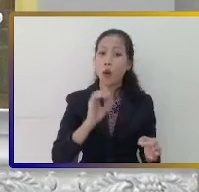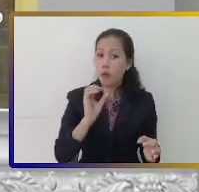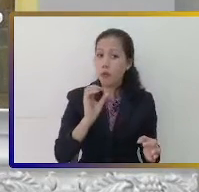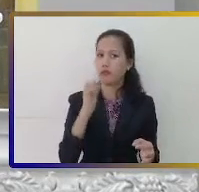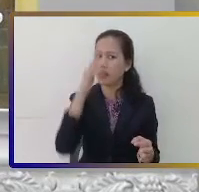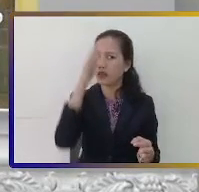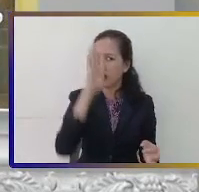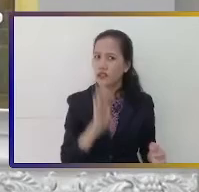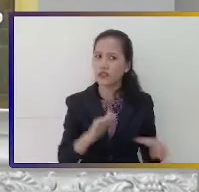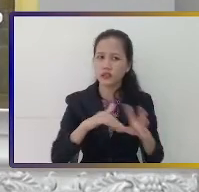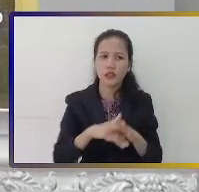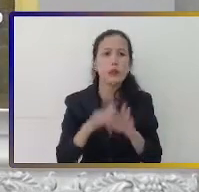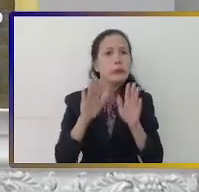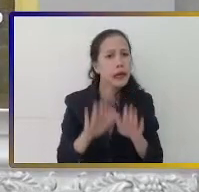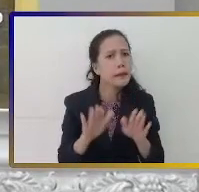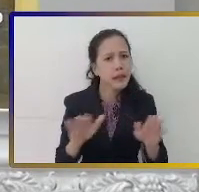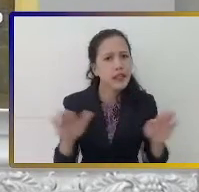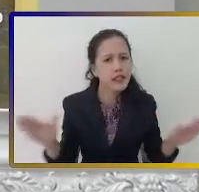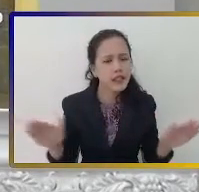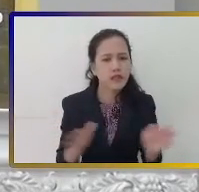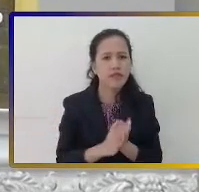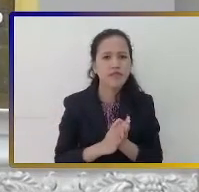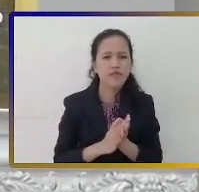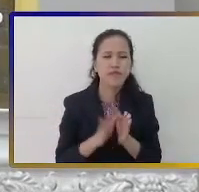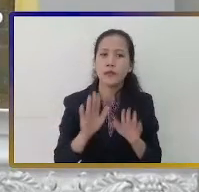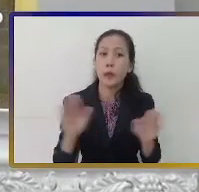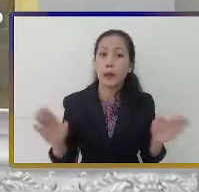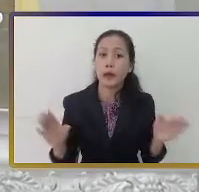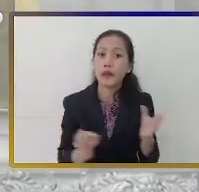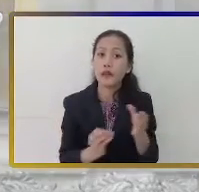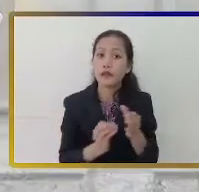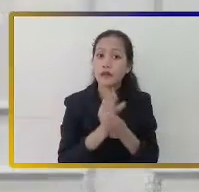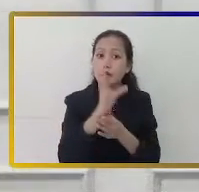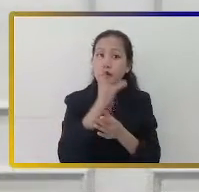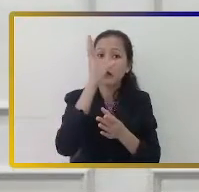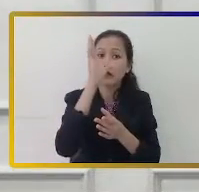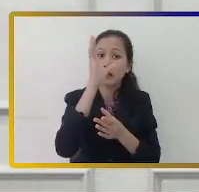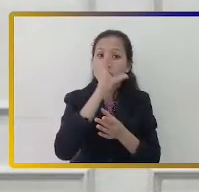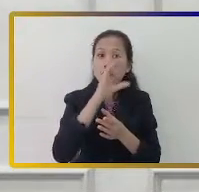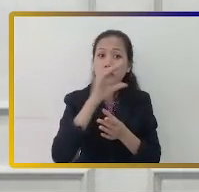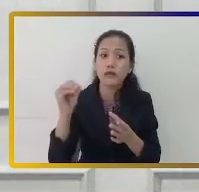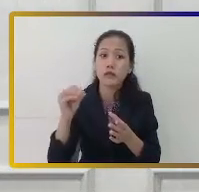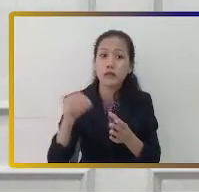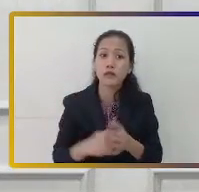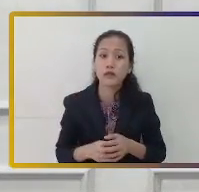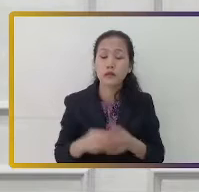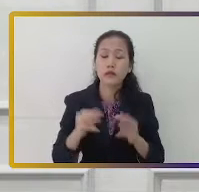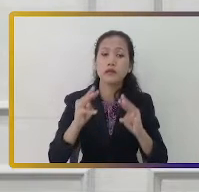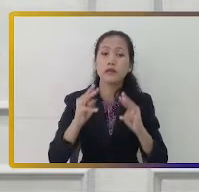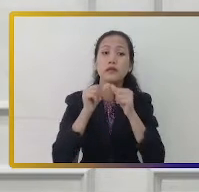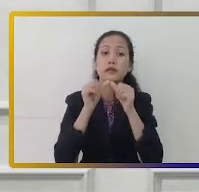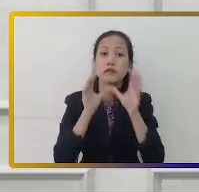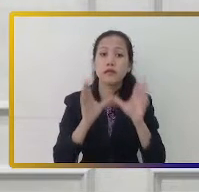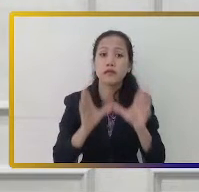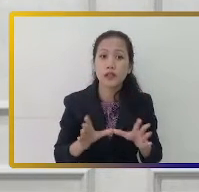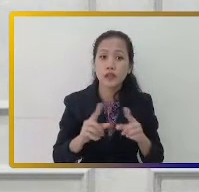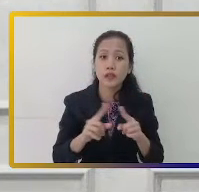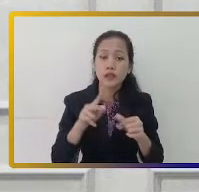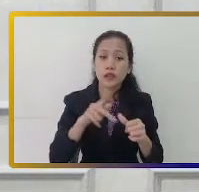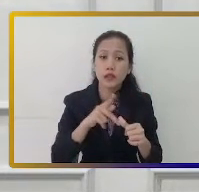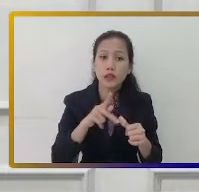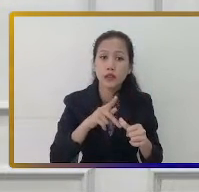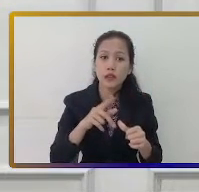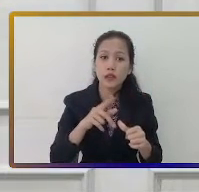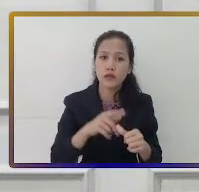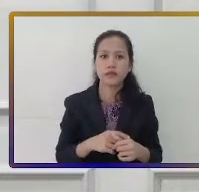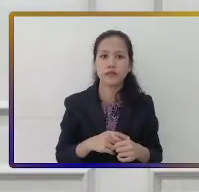anak. The kids grow and make it less a priority for the kids. Yung mga anak nila ngayon, lumaki